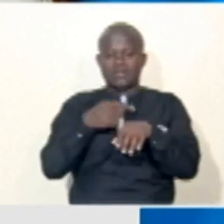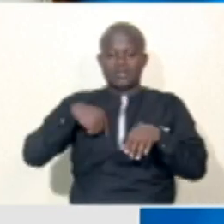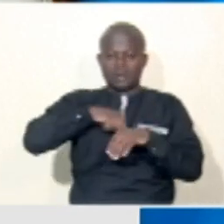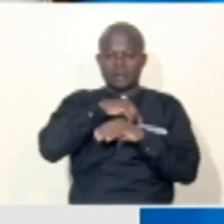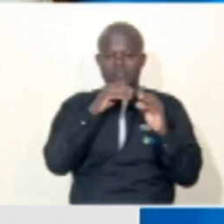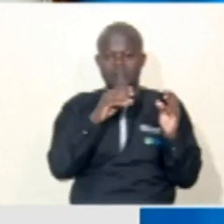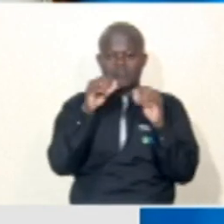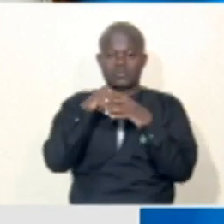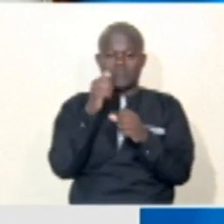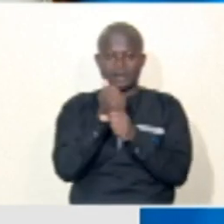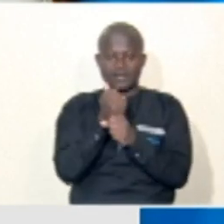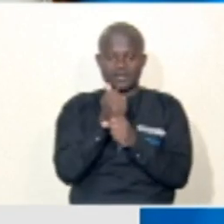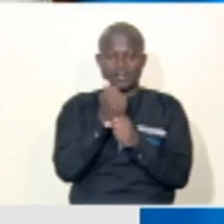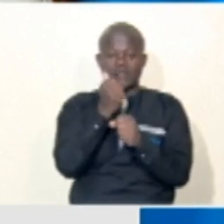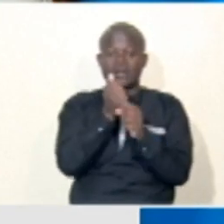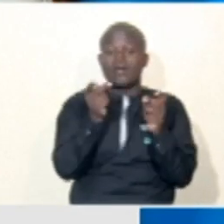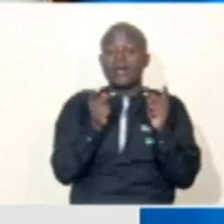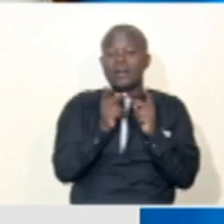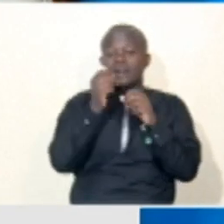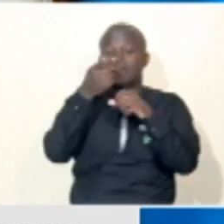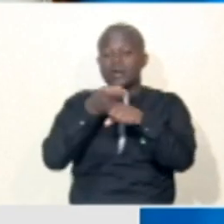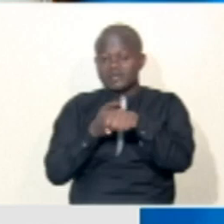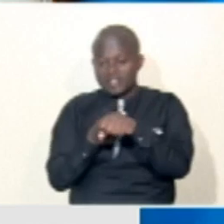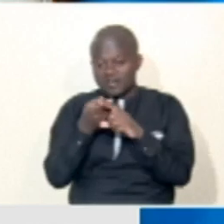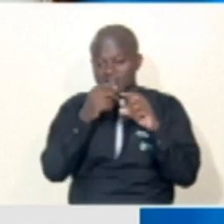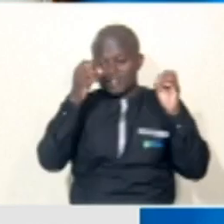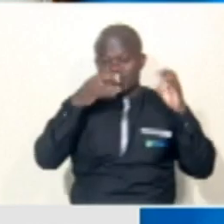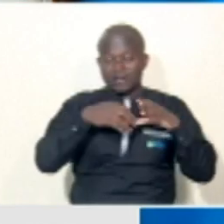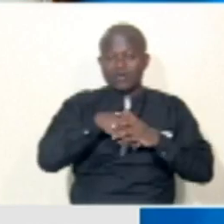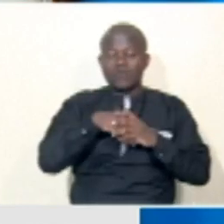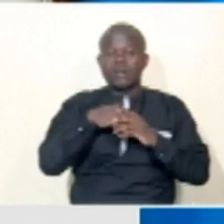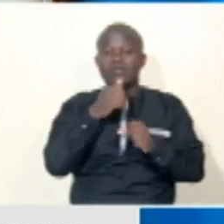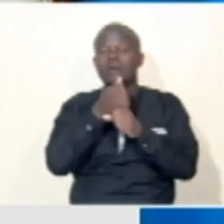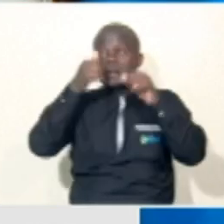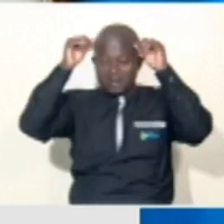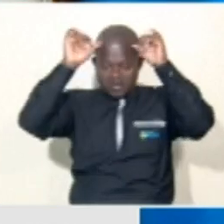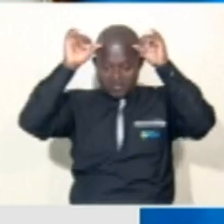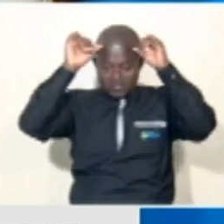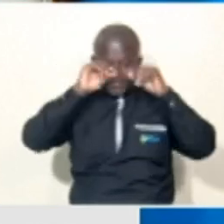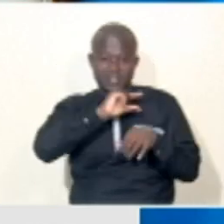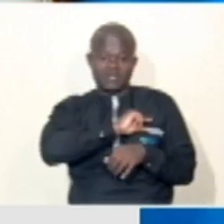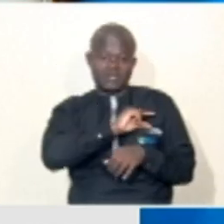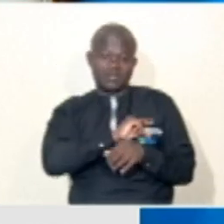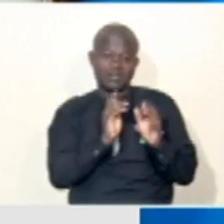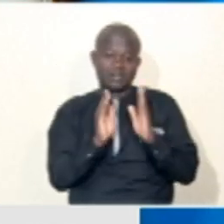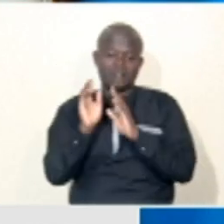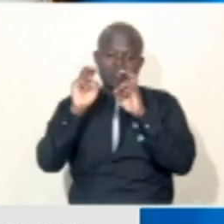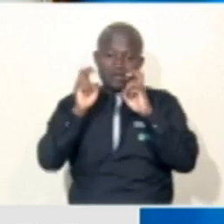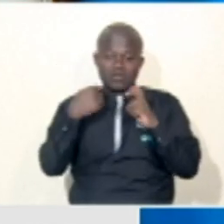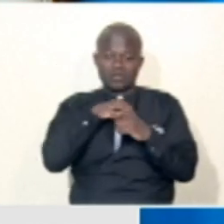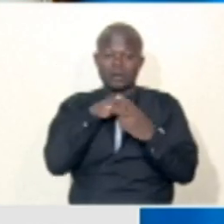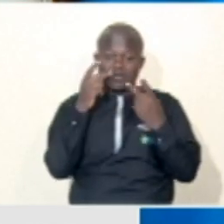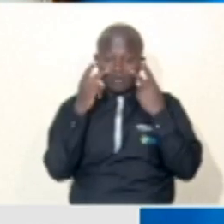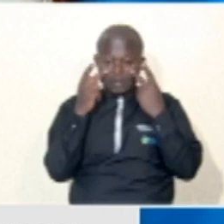kazi kugira ngo ajye gukorera ahandi, ajya gukorera nk'i Musanze avuye i Kigali cyangwa se gukora Nyagatare, muri iyo jenda hateganijwe ko twajya tureba